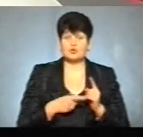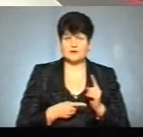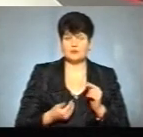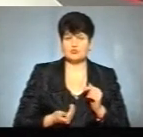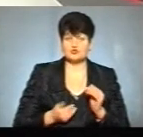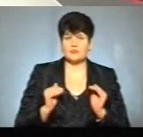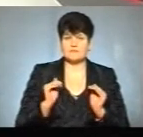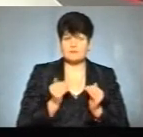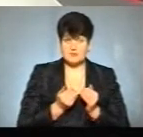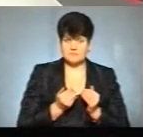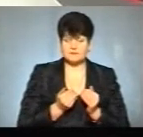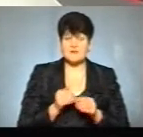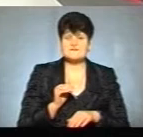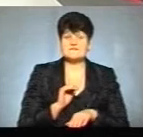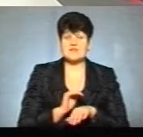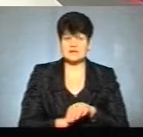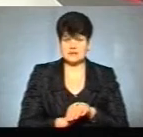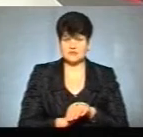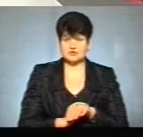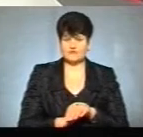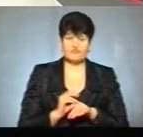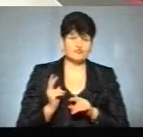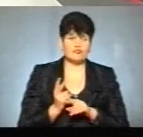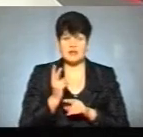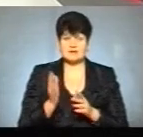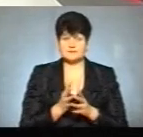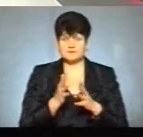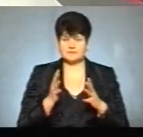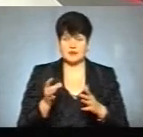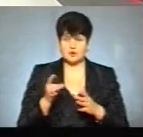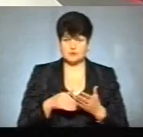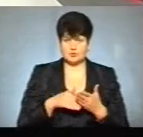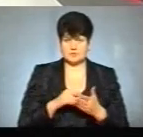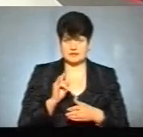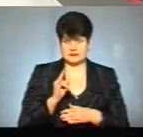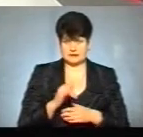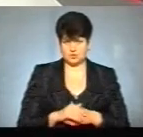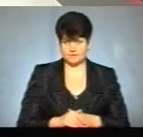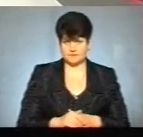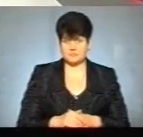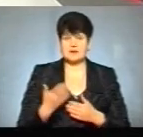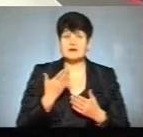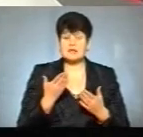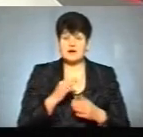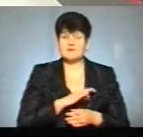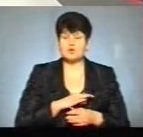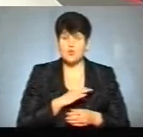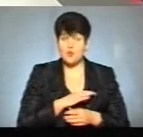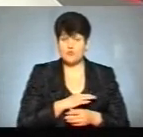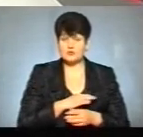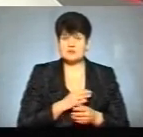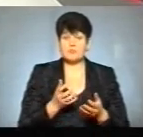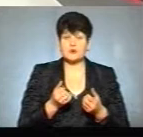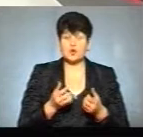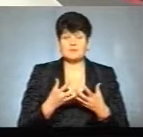3,5 прожиткових мінімумів. Тобто, фактично, в 2 рази зростає цей розмір допомоги на таку дитину, дитину, яка виховується, ще раз наголошую, в